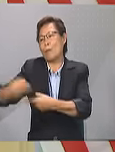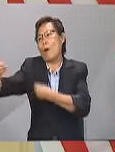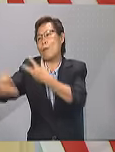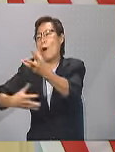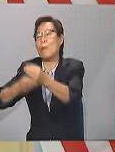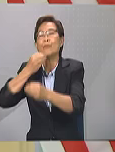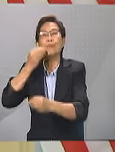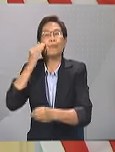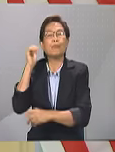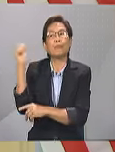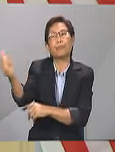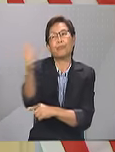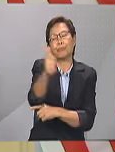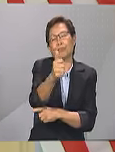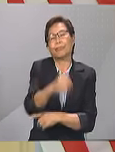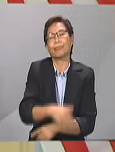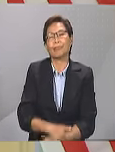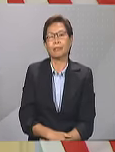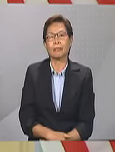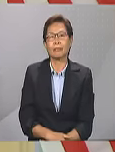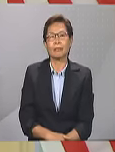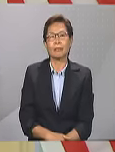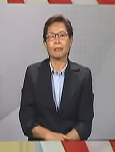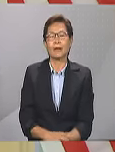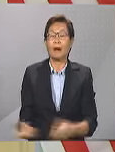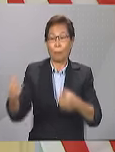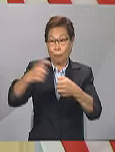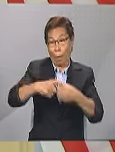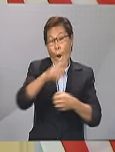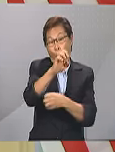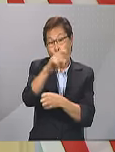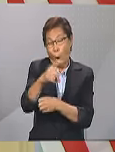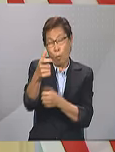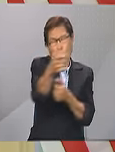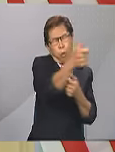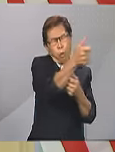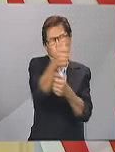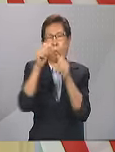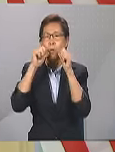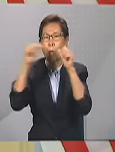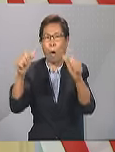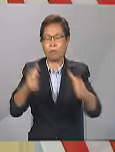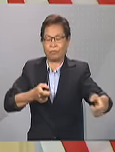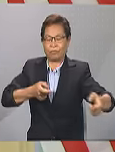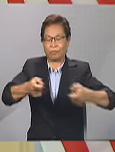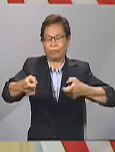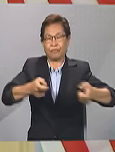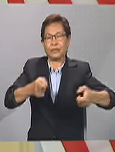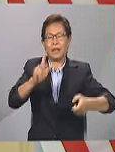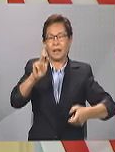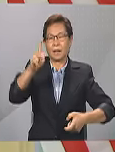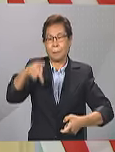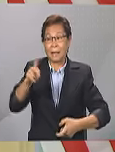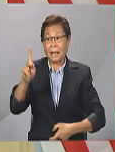kerumah masing-masing mengenai of sanitasi awam di bawah sak awal cilik